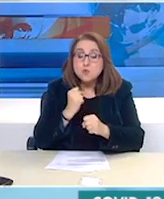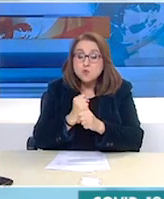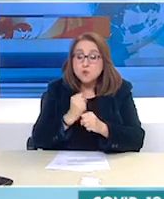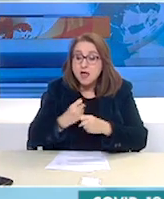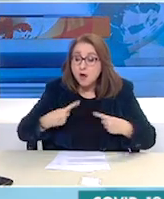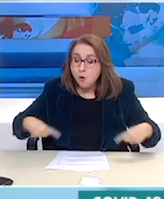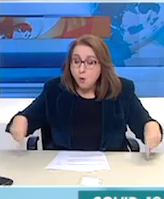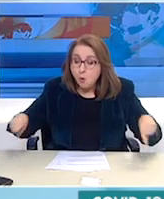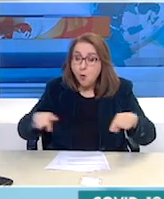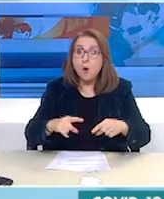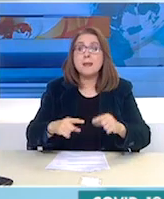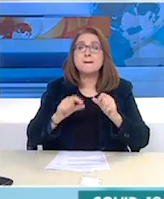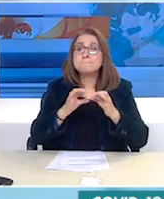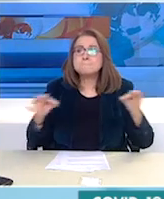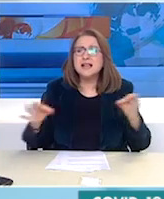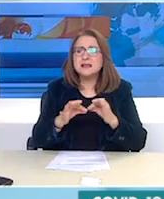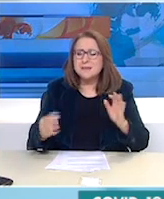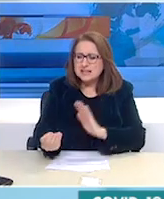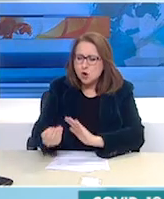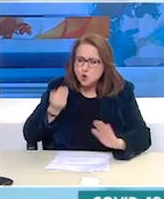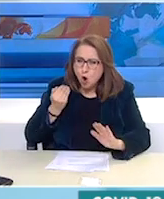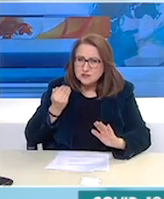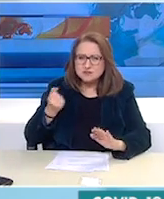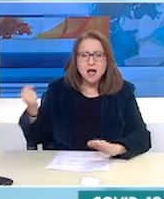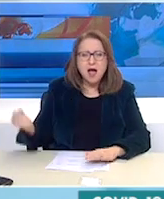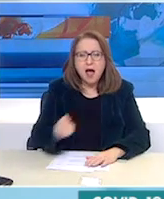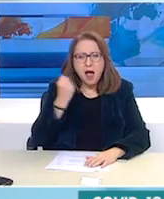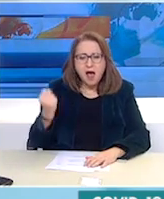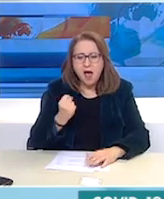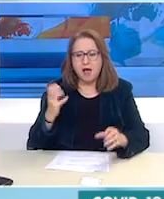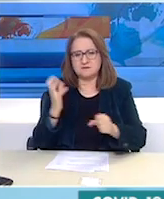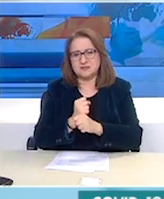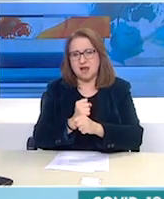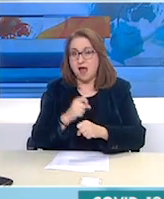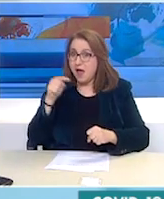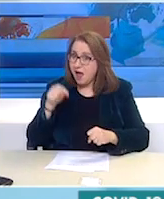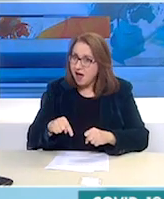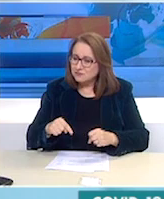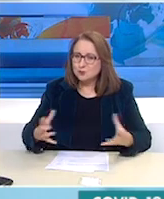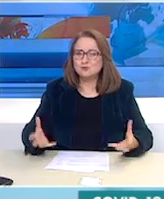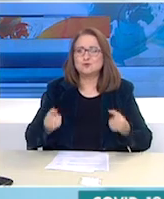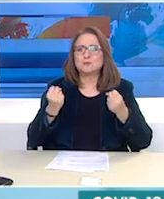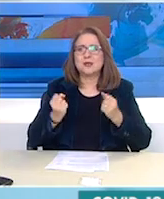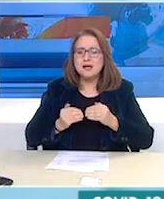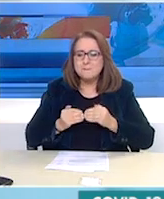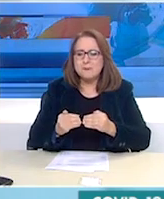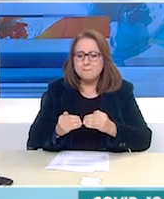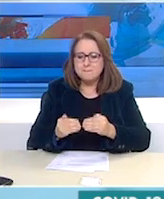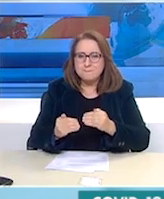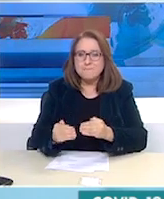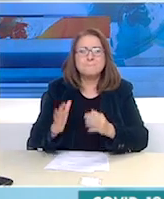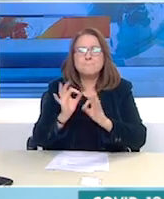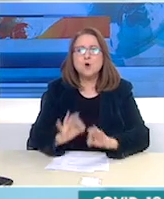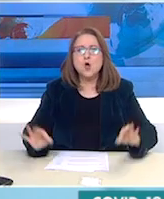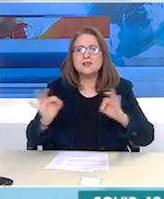υπομένουμε. Επιπρόσθετα, όλος αυτός ο χρόνος έδωσε χώρο και χρόνο στο να ετοιμαστεί καλύτερα το σύστημα υγείας